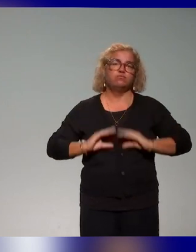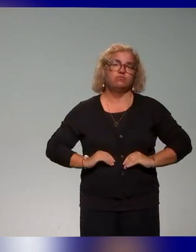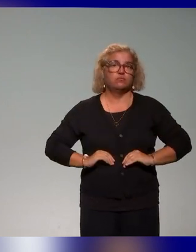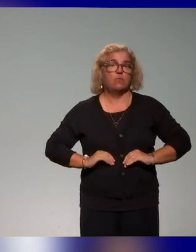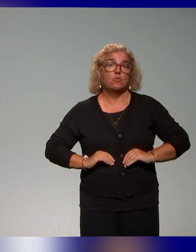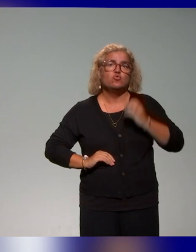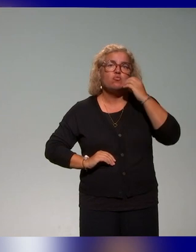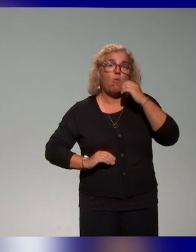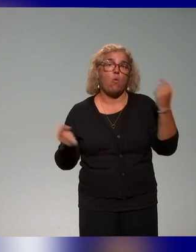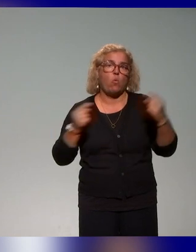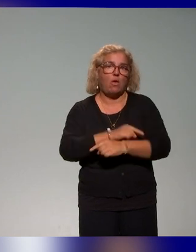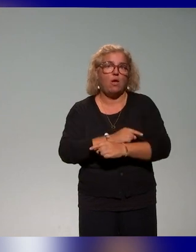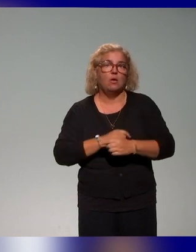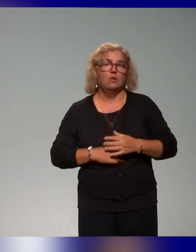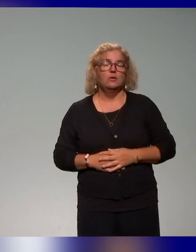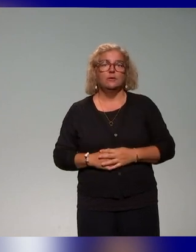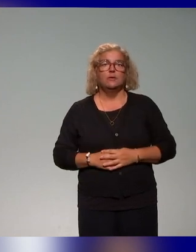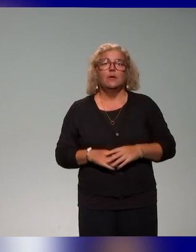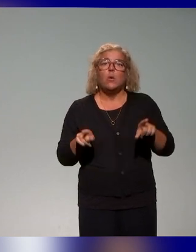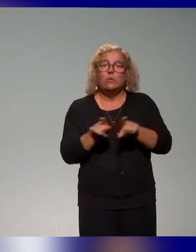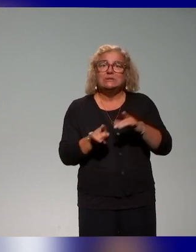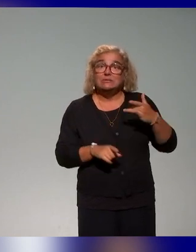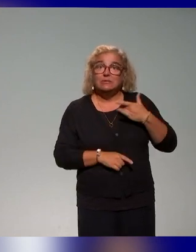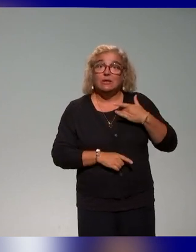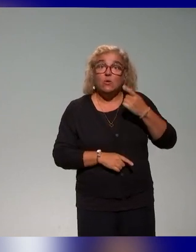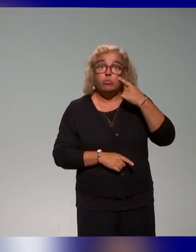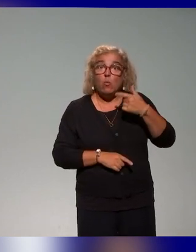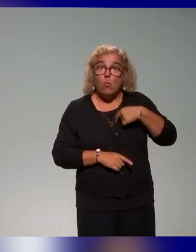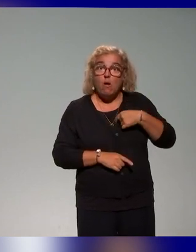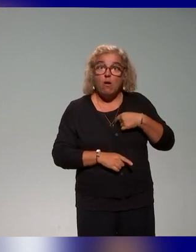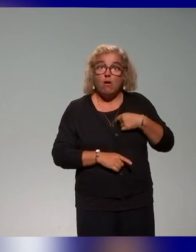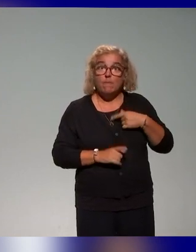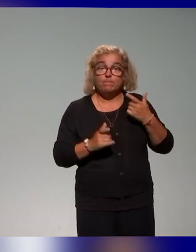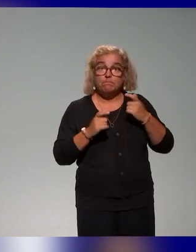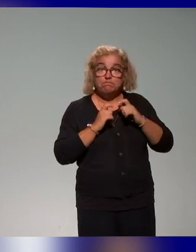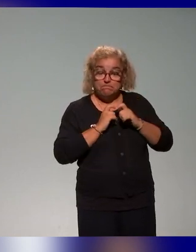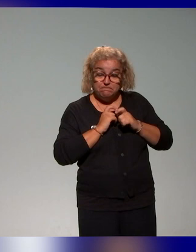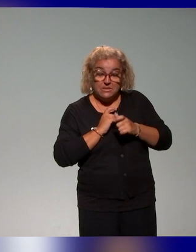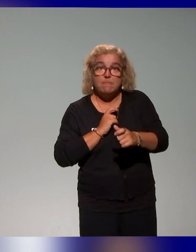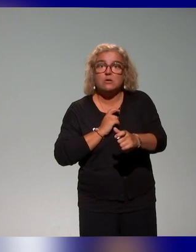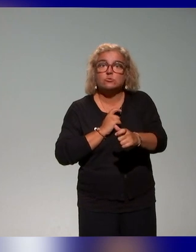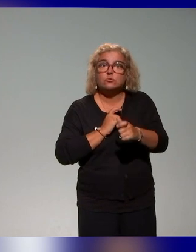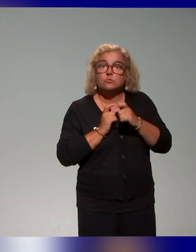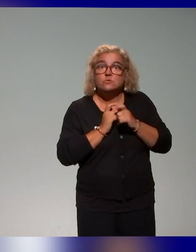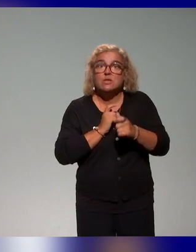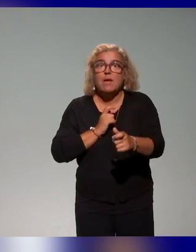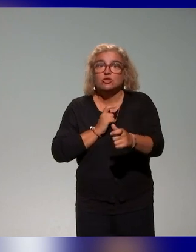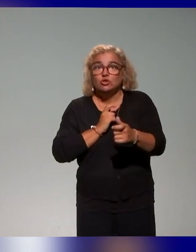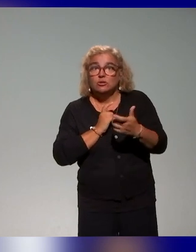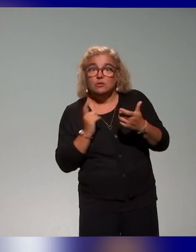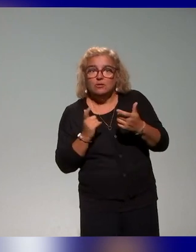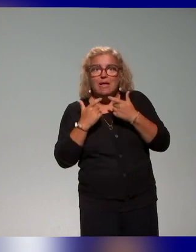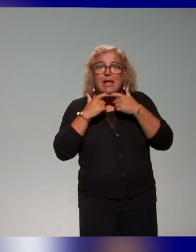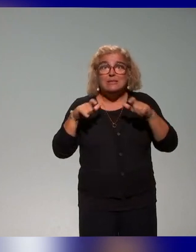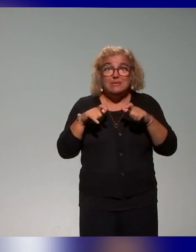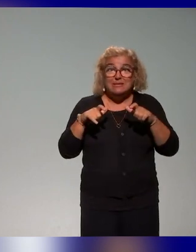fois, on prend du plaisir. Et moi, ce qui m'intéresse aussi dans cette démarche, c'est que malheureusement pas assez, on arrive à dépasser